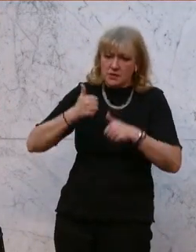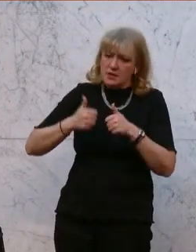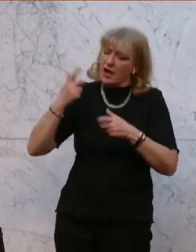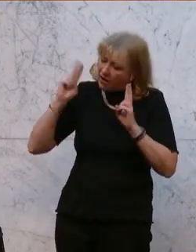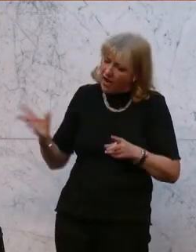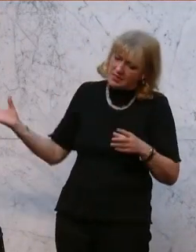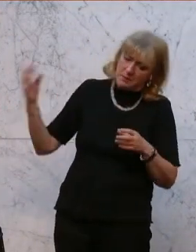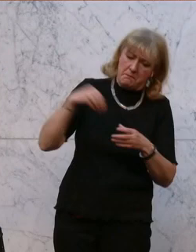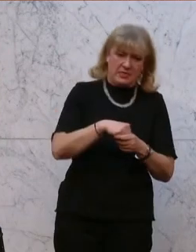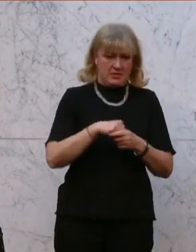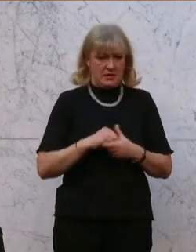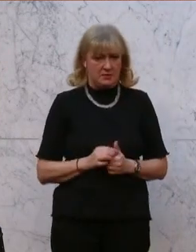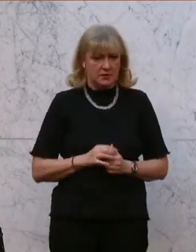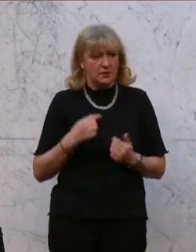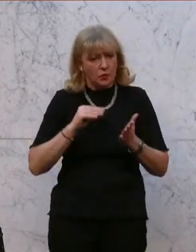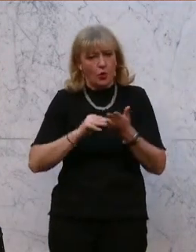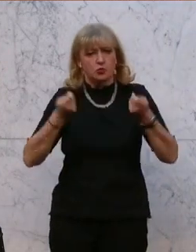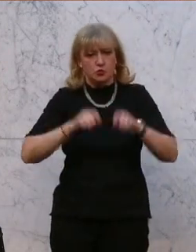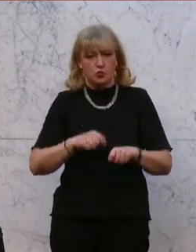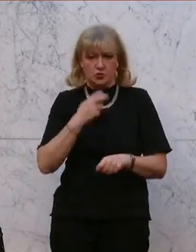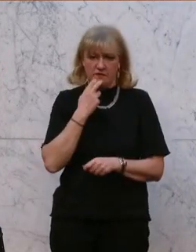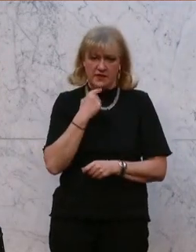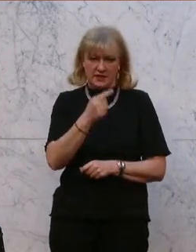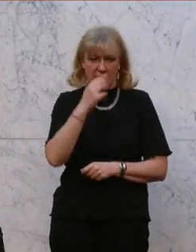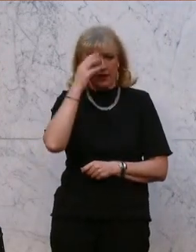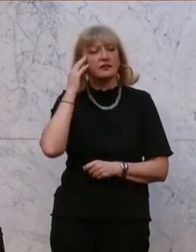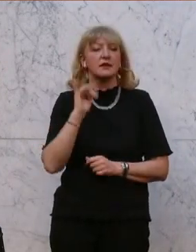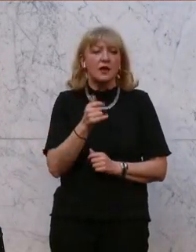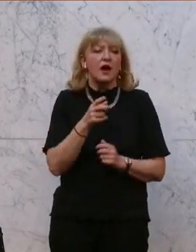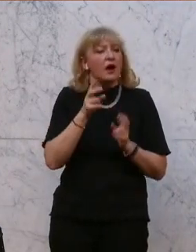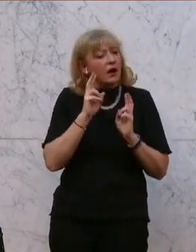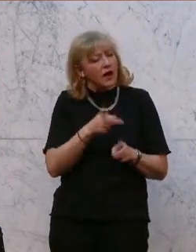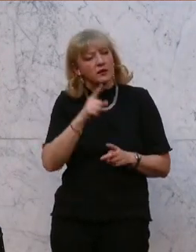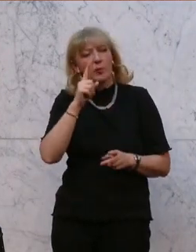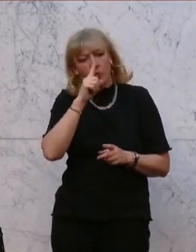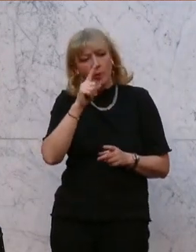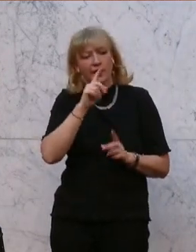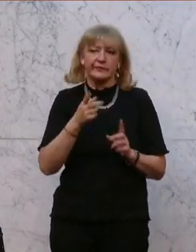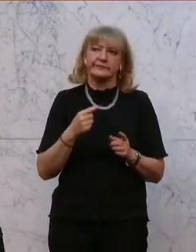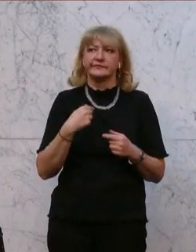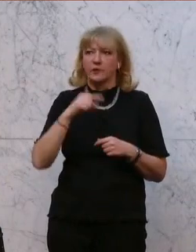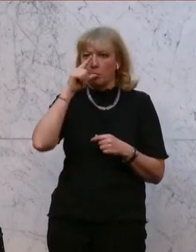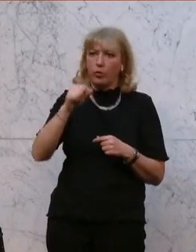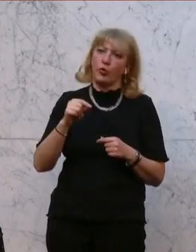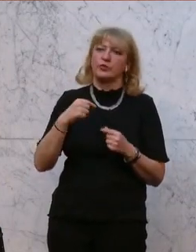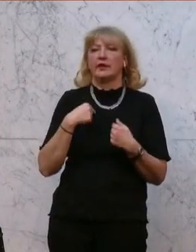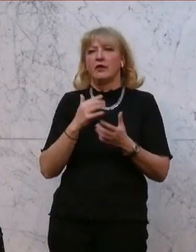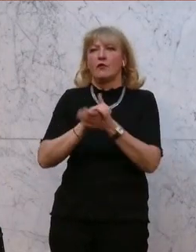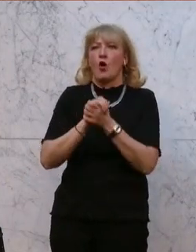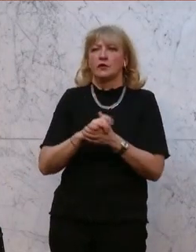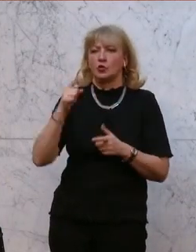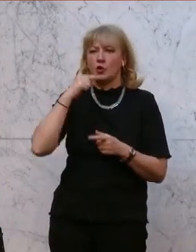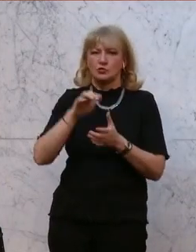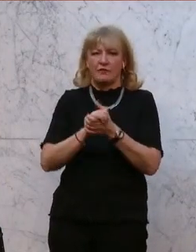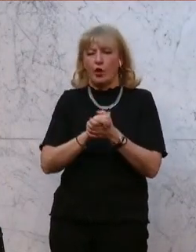teilnehmen können. Sehr geehrte Damen und Herren, ich komme zum Schluss. Sie können noch so oft versuchen, das als Putin-freundlich oder Russland-freundlich zu definieren. Wir bleiben